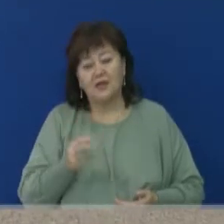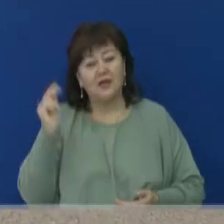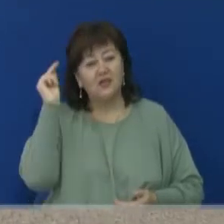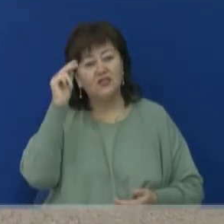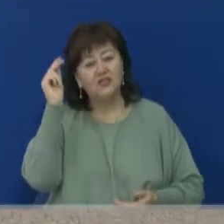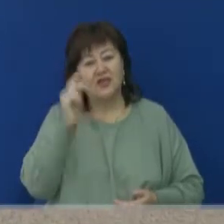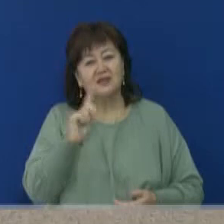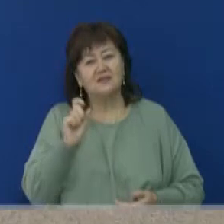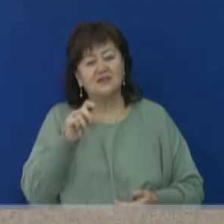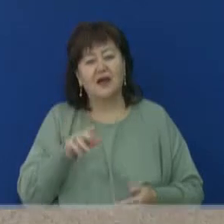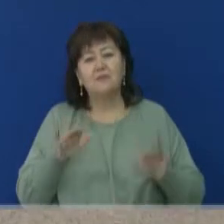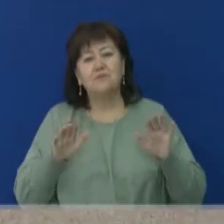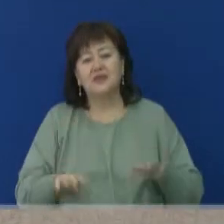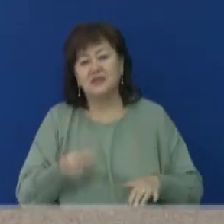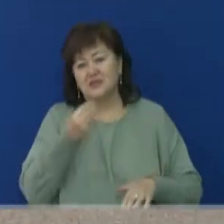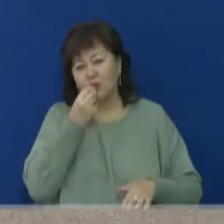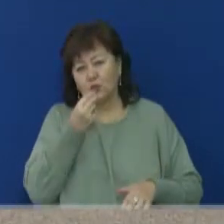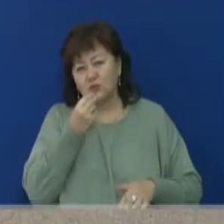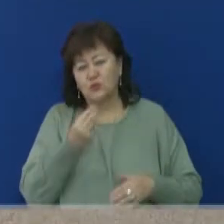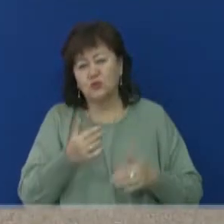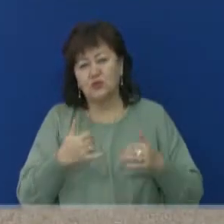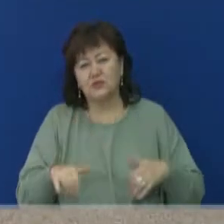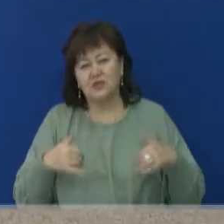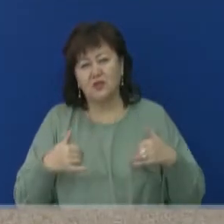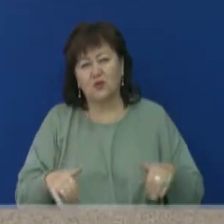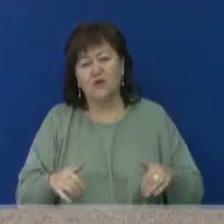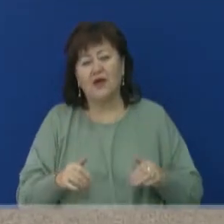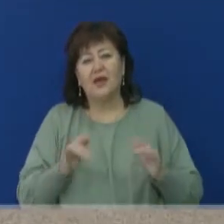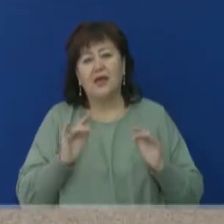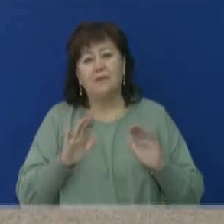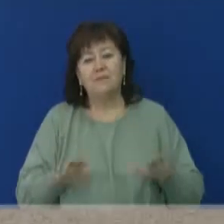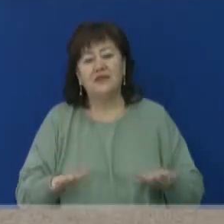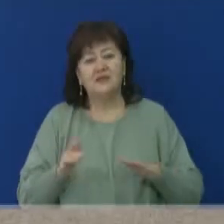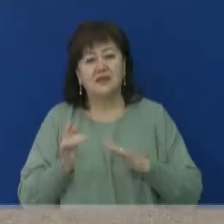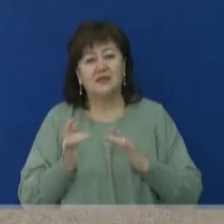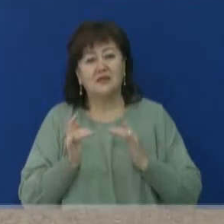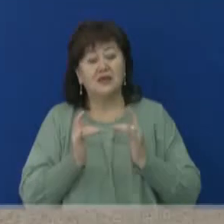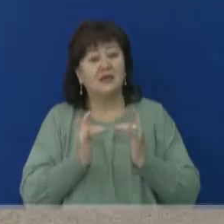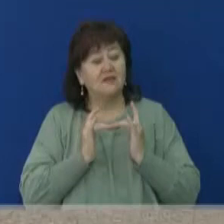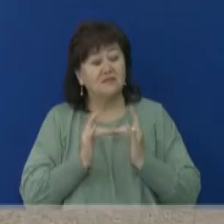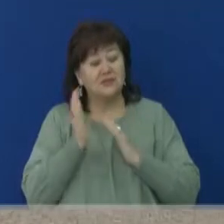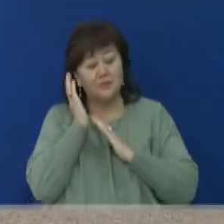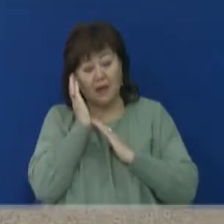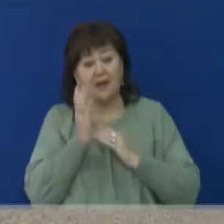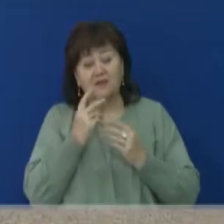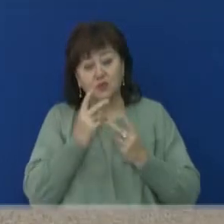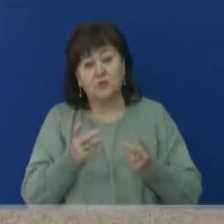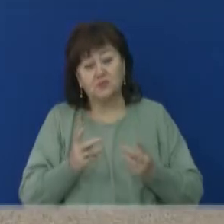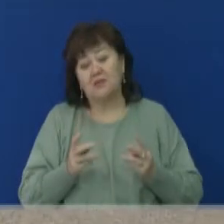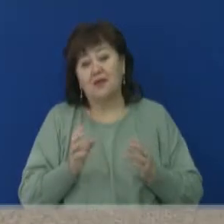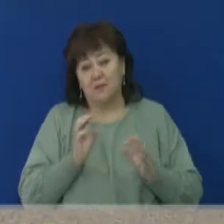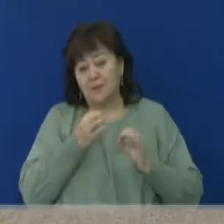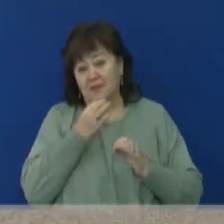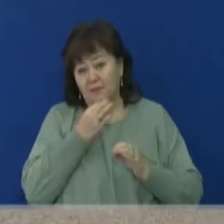залдары, тамақ ішетін, жатын орындарын бәрі ойдағыдай ойымыздан шықты. Және де алдағы уақытта осы әскери